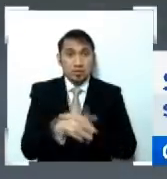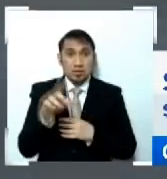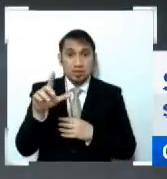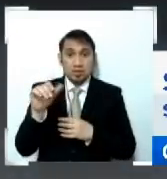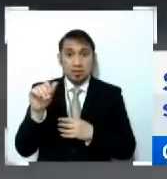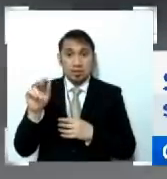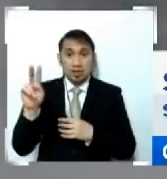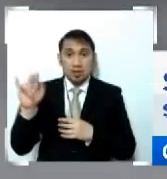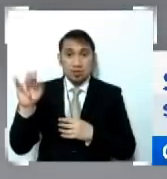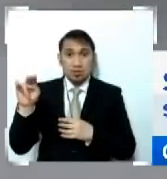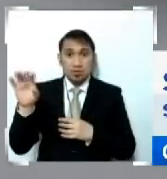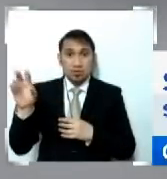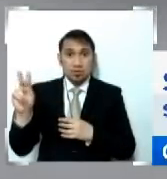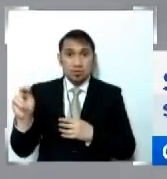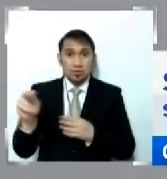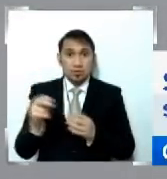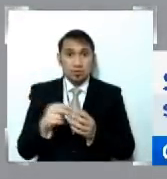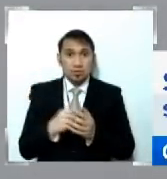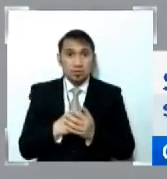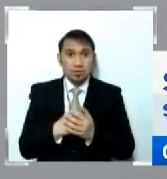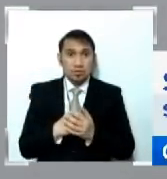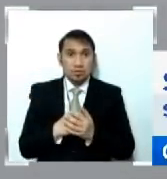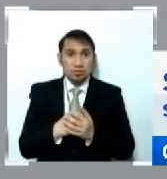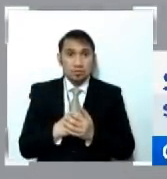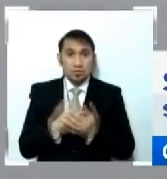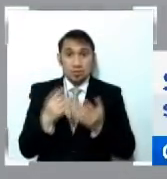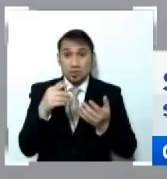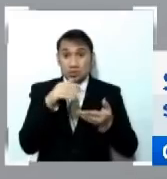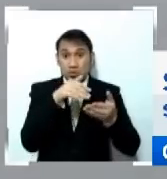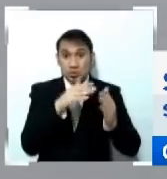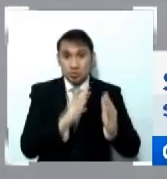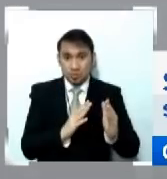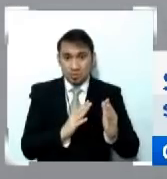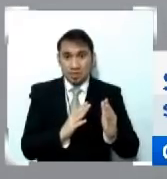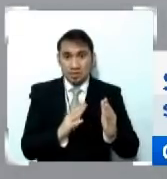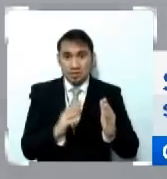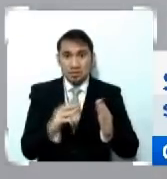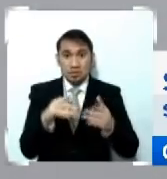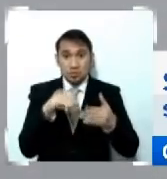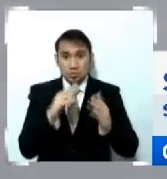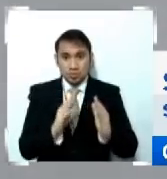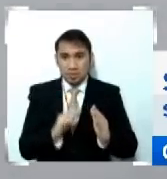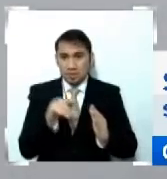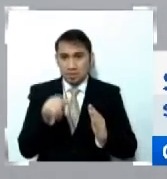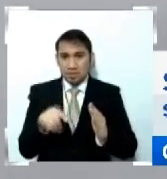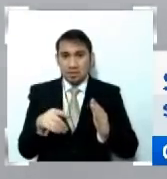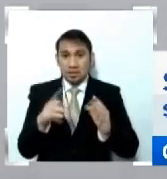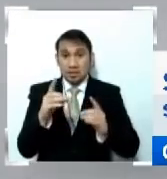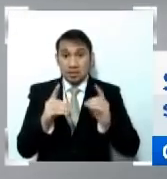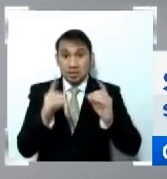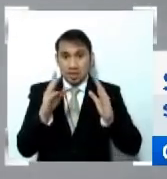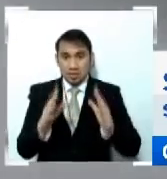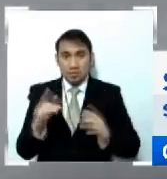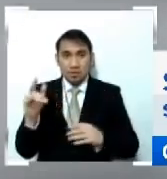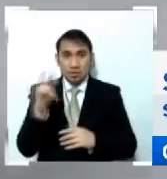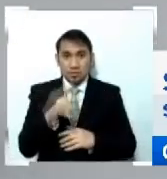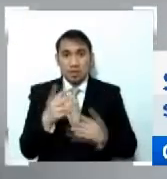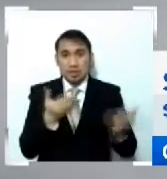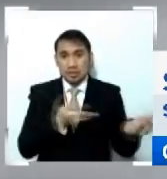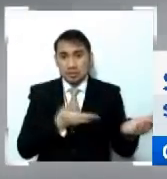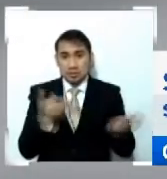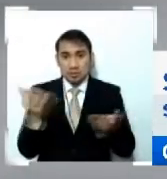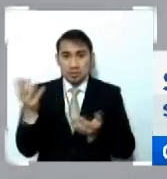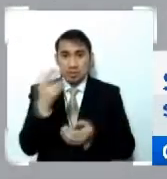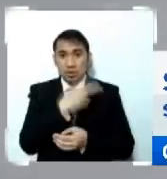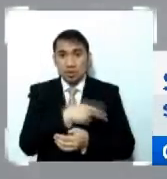Union. Ang student pilot ng Tecnam P2010 aircraft na isugod sa ospital pero